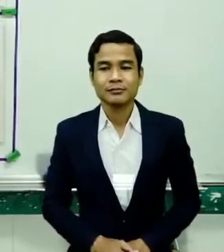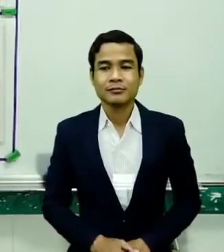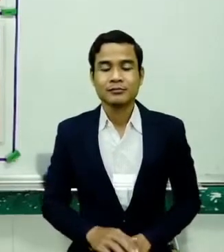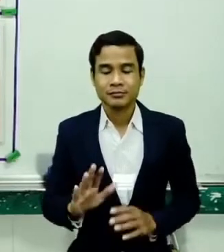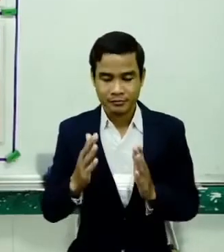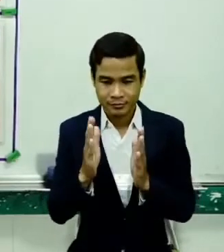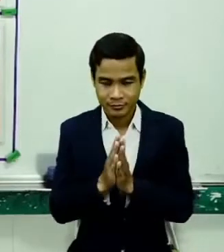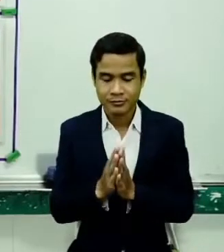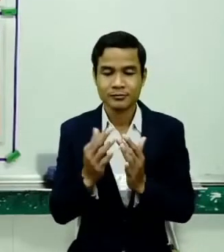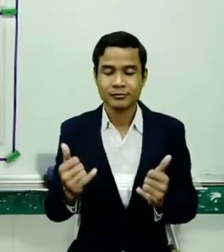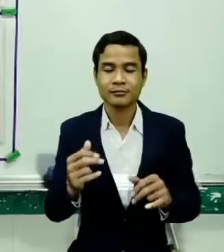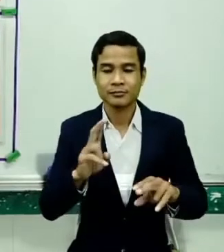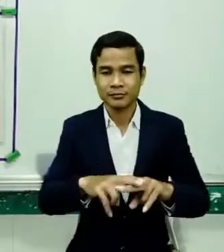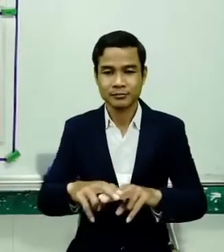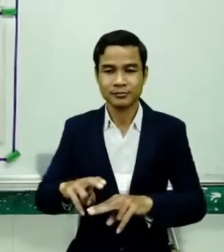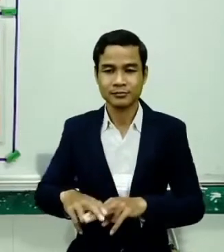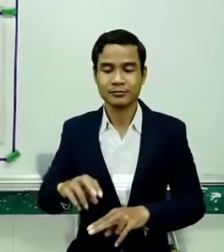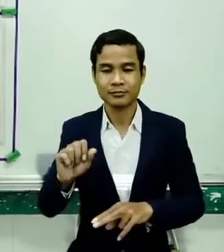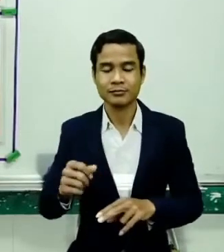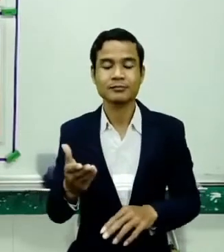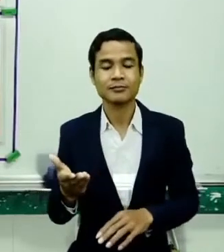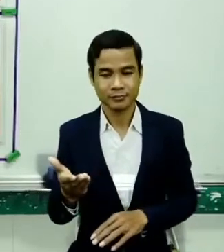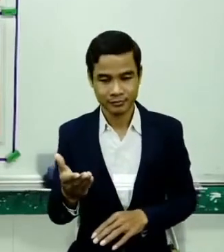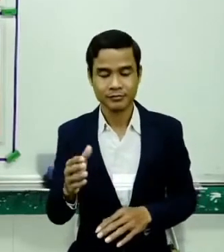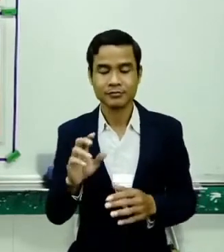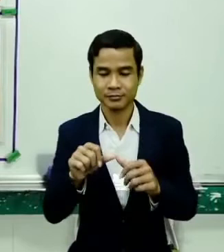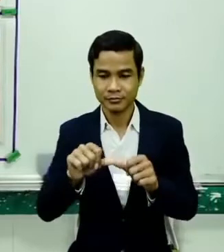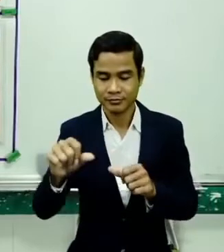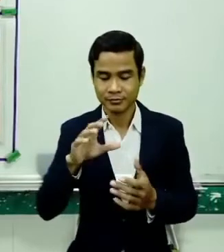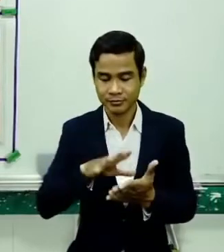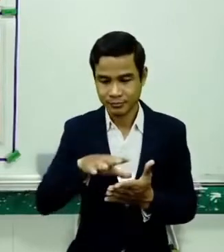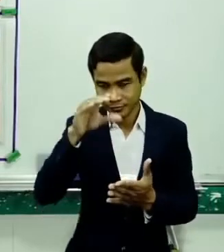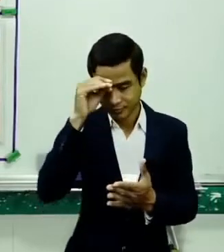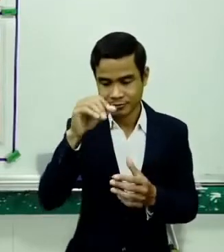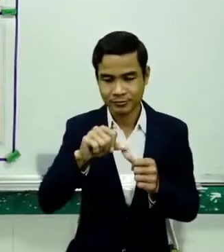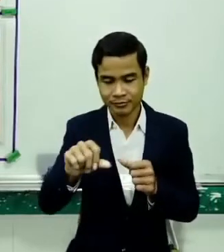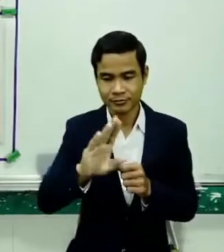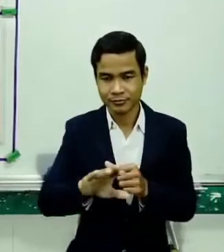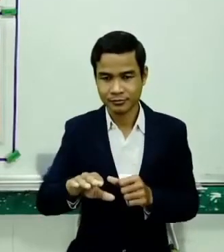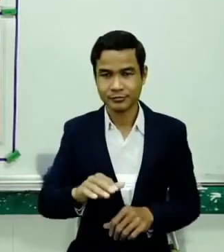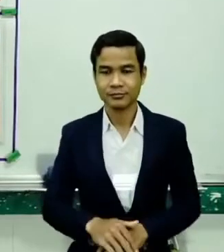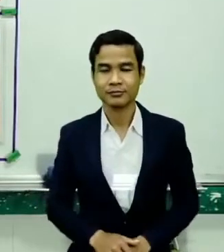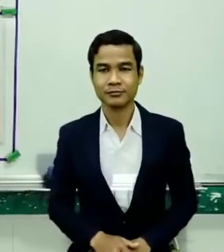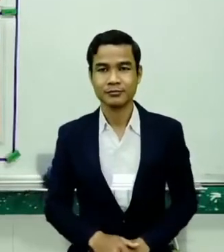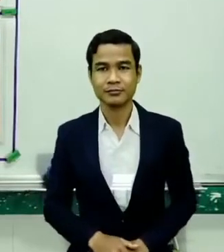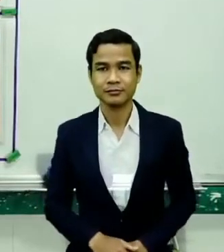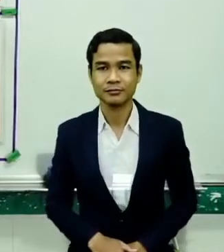អរគុណកូនកូនសូមសម្រួលអាយ៉ាបតយើងនឹងបន្តការសិក្សារបស់យើង